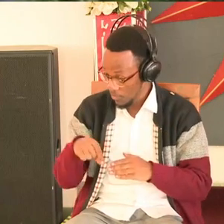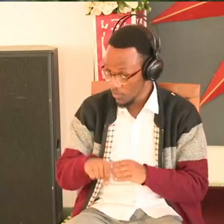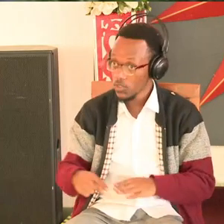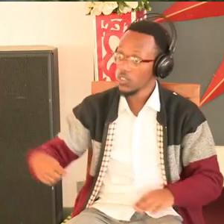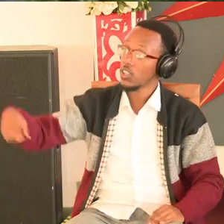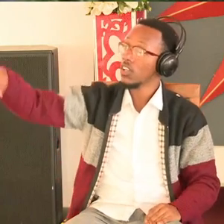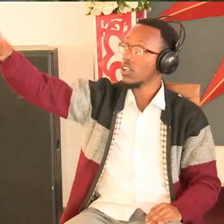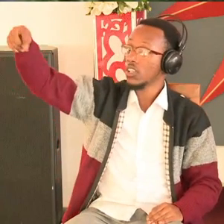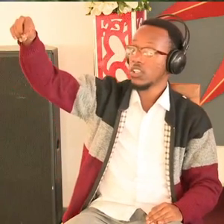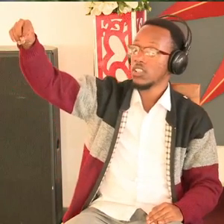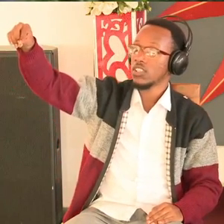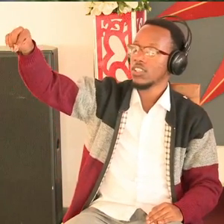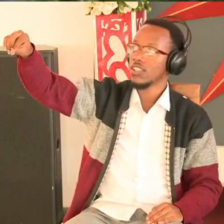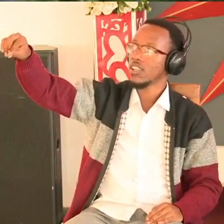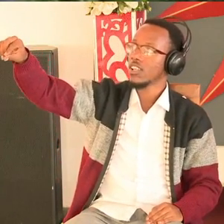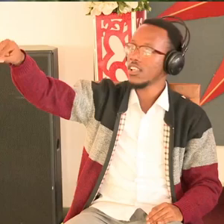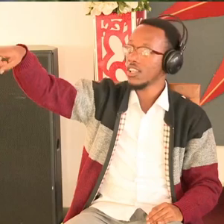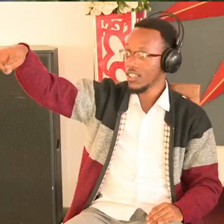kandi